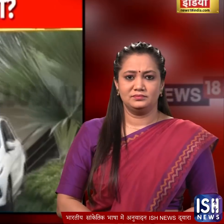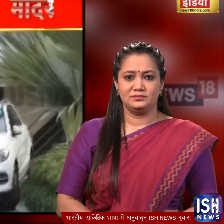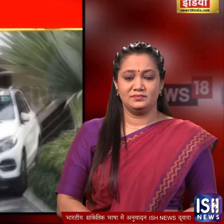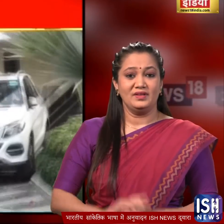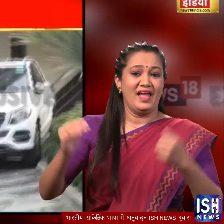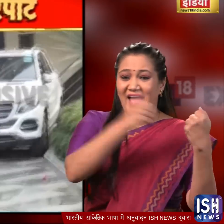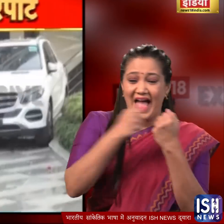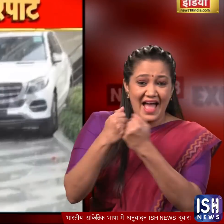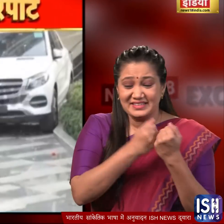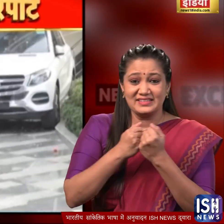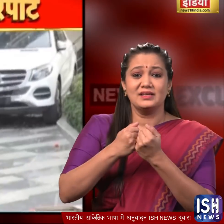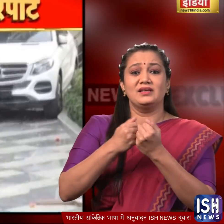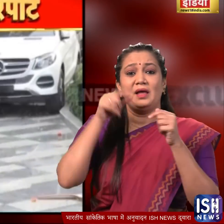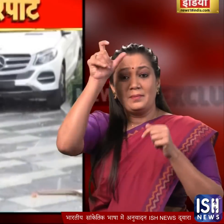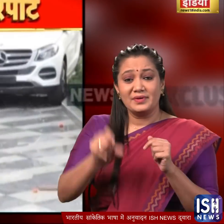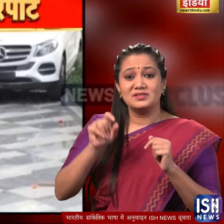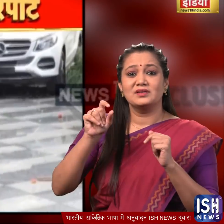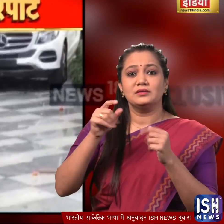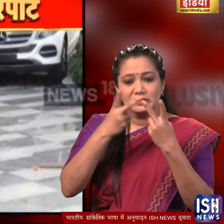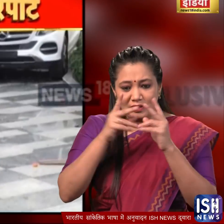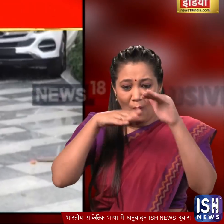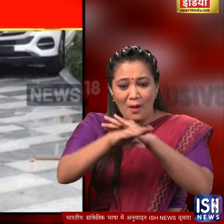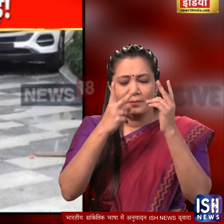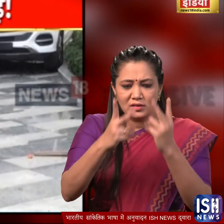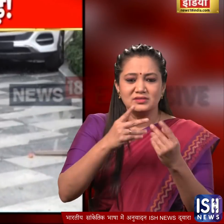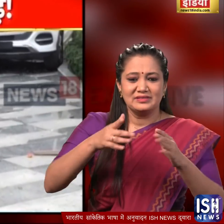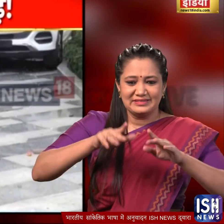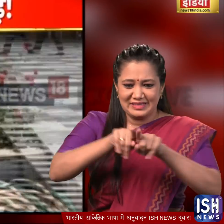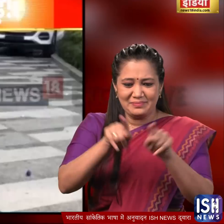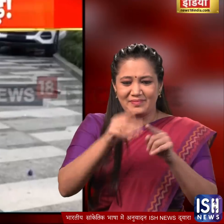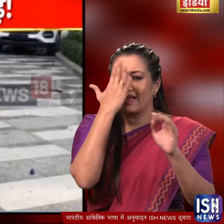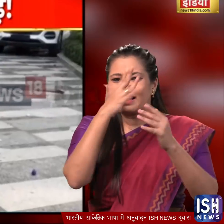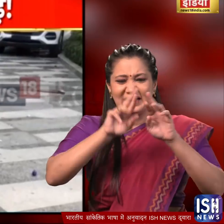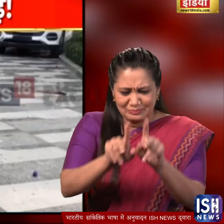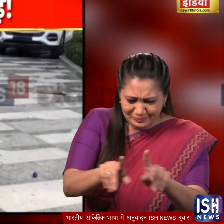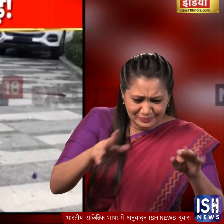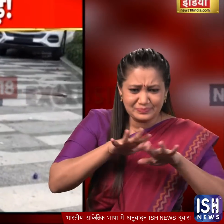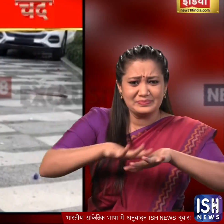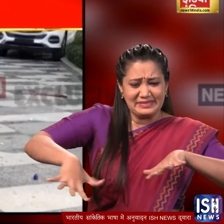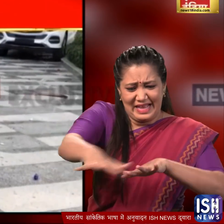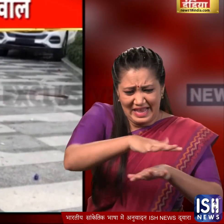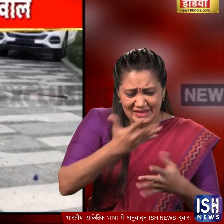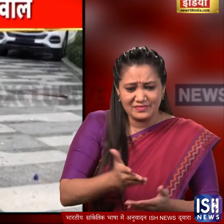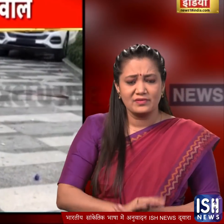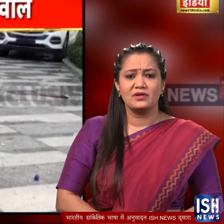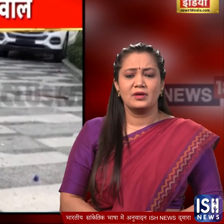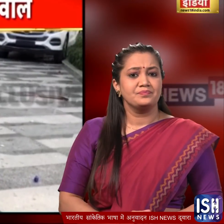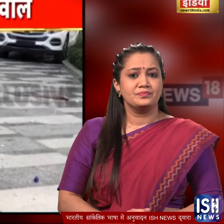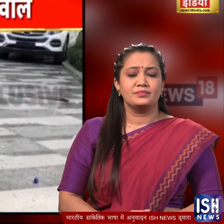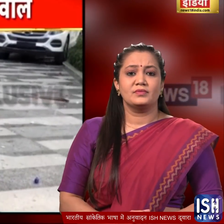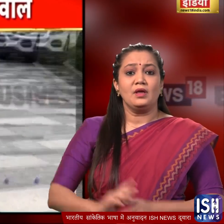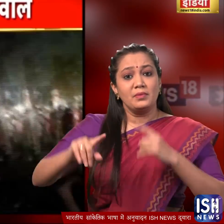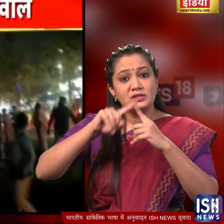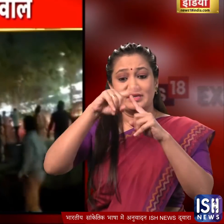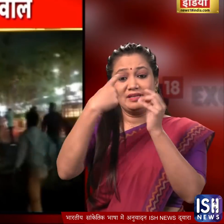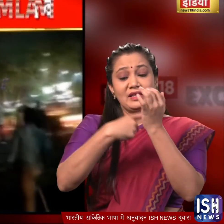इस हंगामे के बाद विधायक के घर के अंदर इसके निशान नजर आए। वहां फर्श पर खिड़कियों के टूटे कांच बिखरे दिखाई दिए, लेकिन बात यहीं खत्म नहीं हुई,